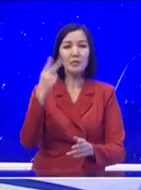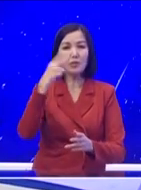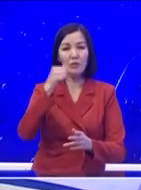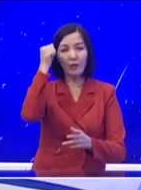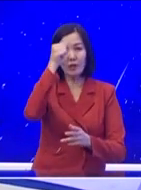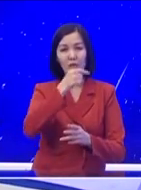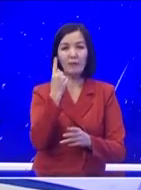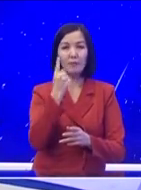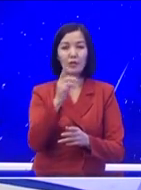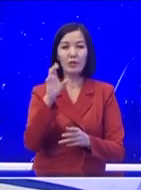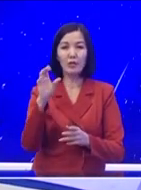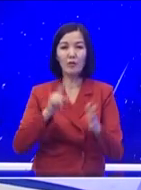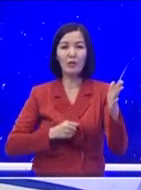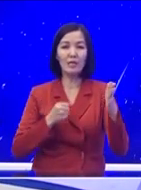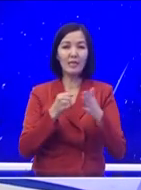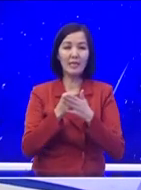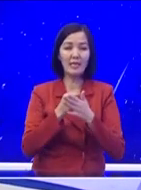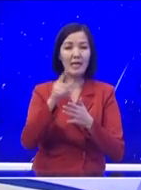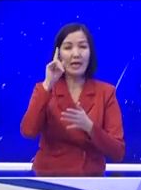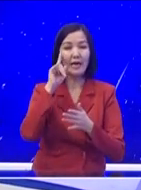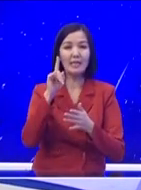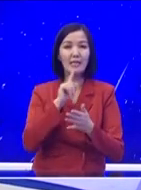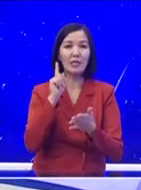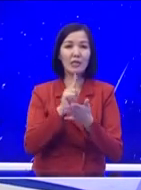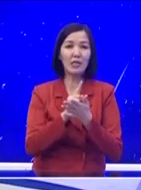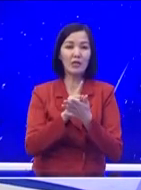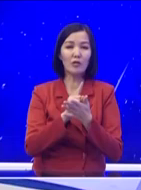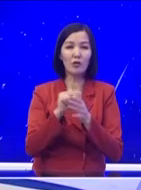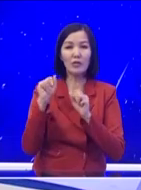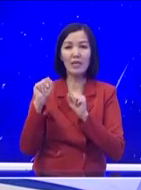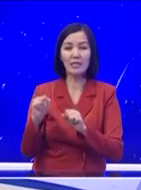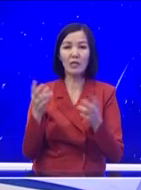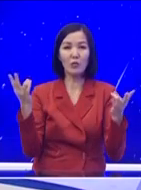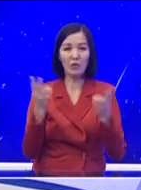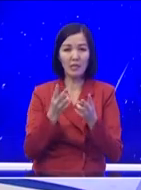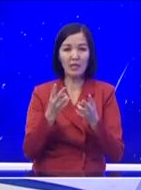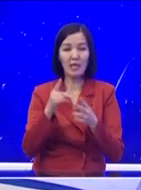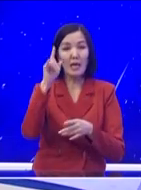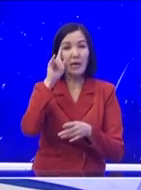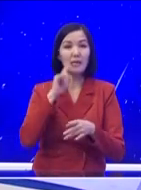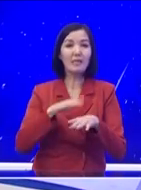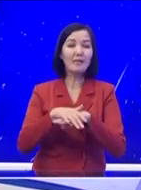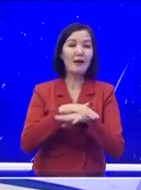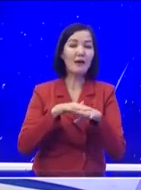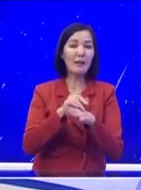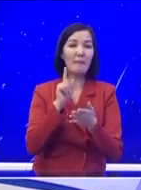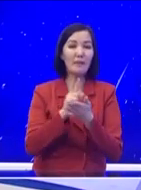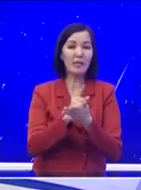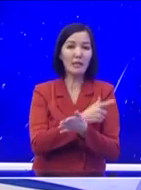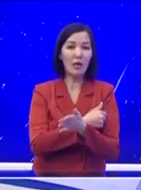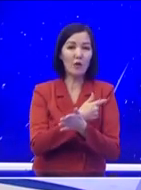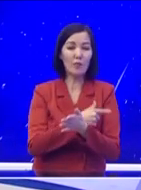2020 жылдың 1 сәуіріне дейін ел азаматтары шартты түрде сақтандырылуы тиіс. Яғни Қазақстан халқы міндетті